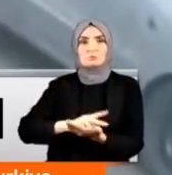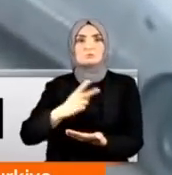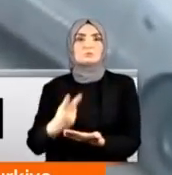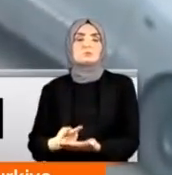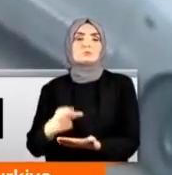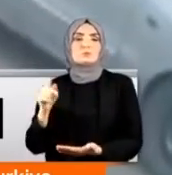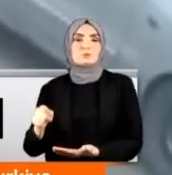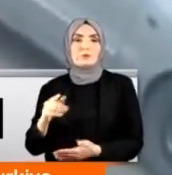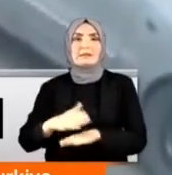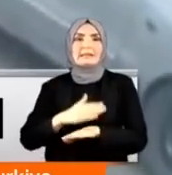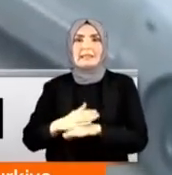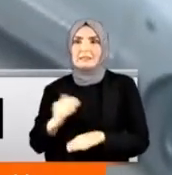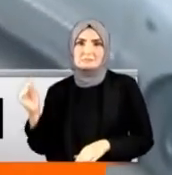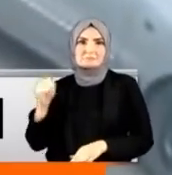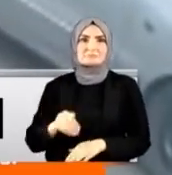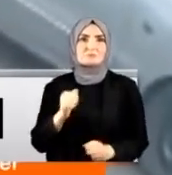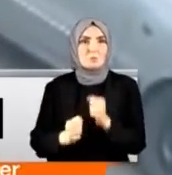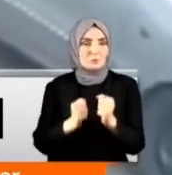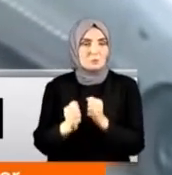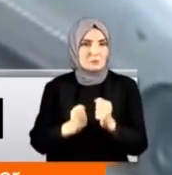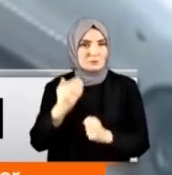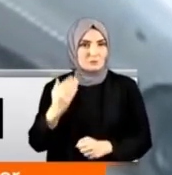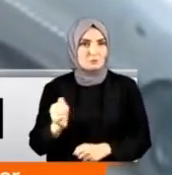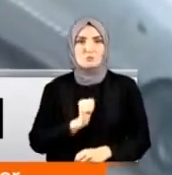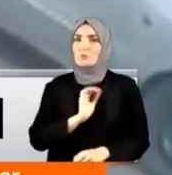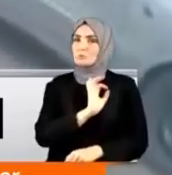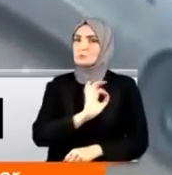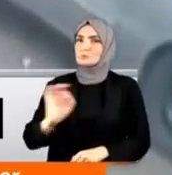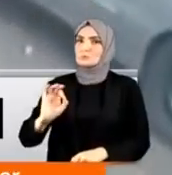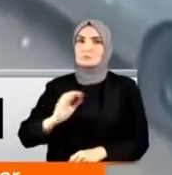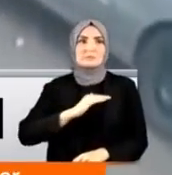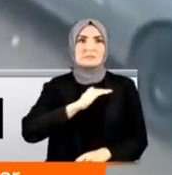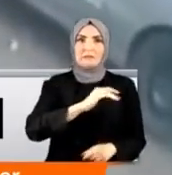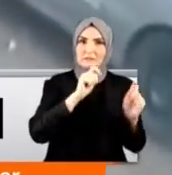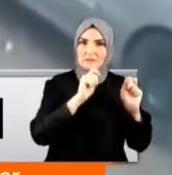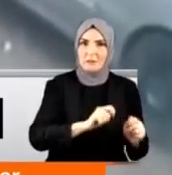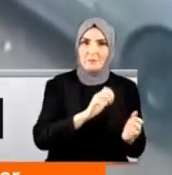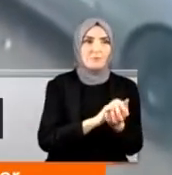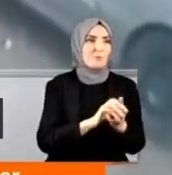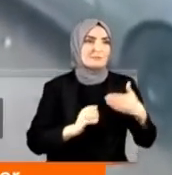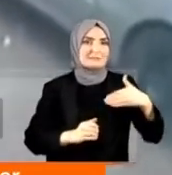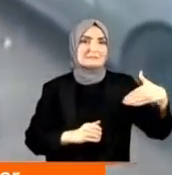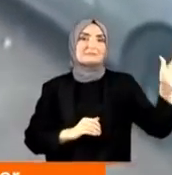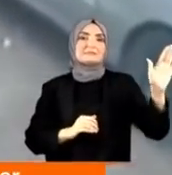koştu. Korkusuzca saldıran kedi köpeği çocuktan uzaklaştırmayı başardı.